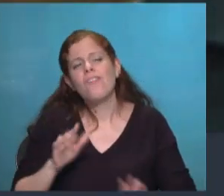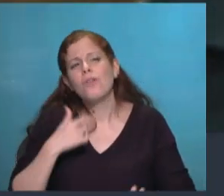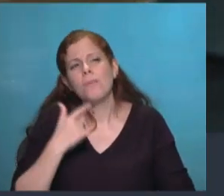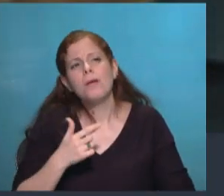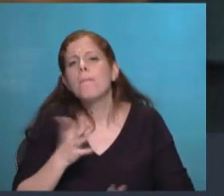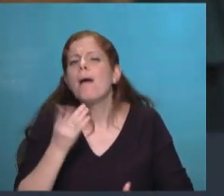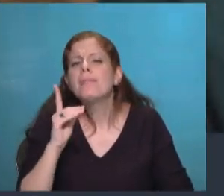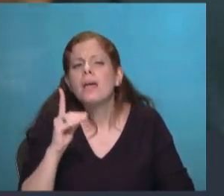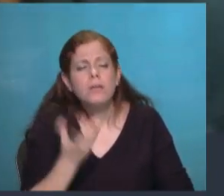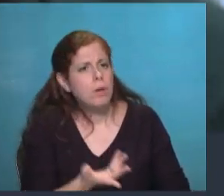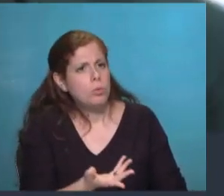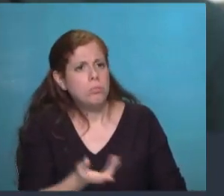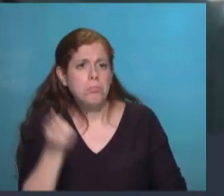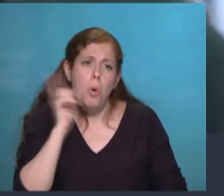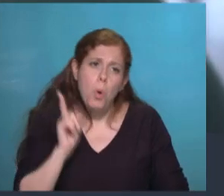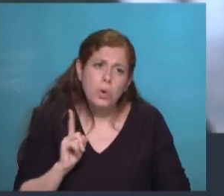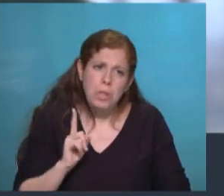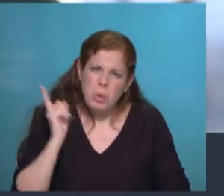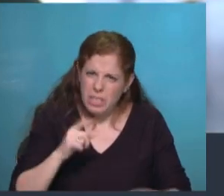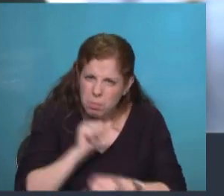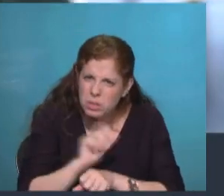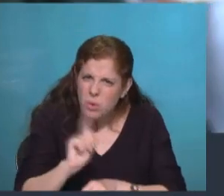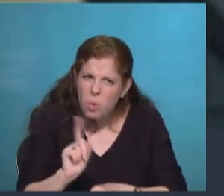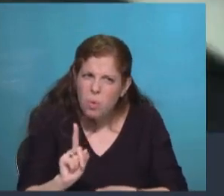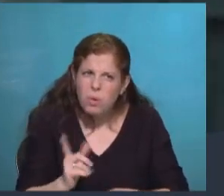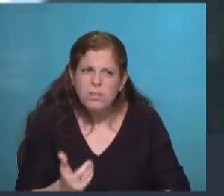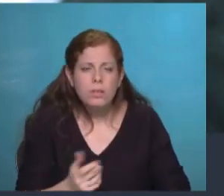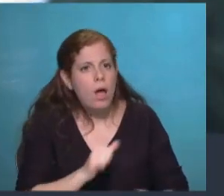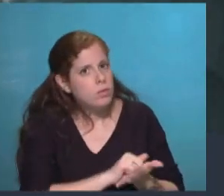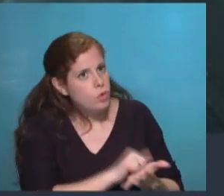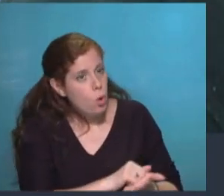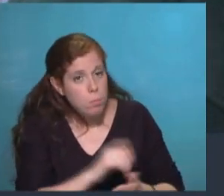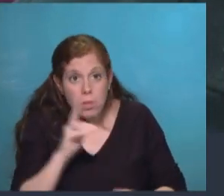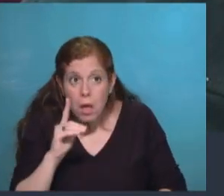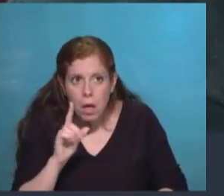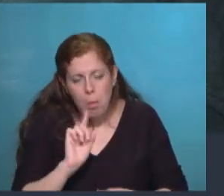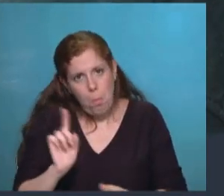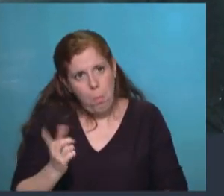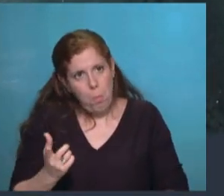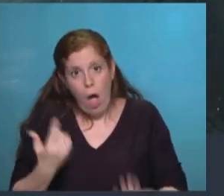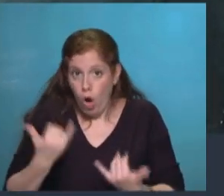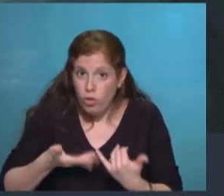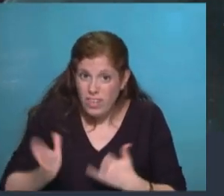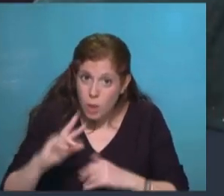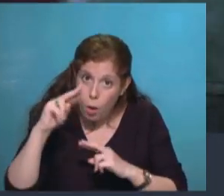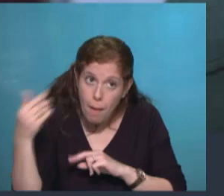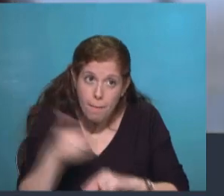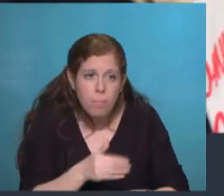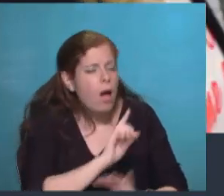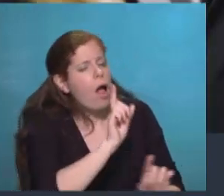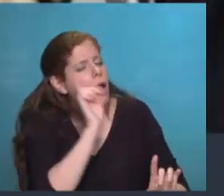מה איתו? לא יודע, רוצה לשבת בצוהר, אני חושב, לא? חס ושלום. מי דרי? הוא רק עכשיו יצא, כבר הכנסו אותו. אל תדאג, לא